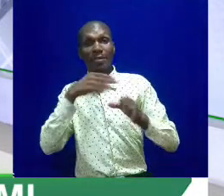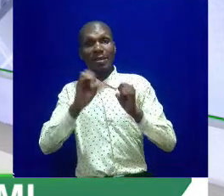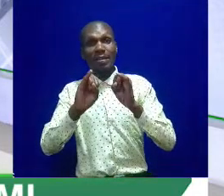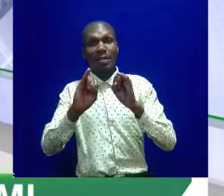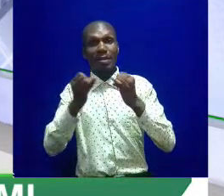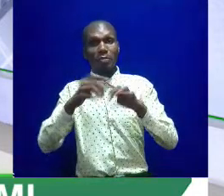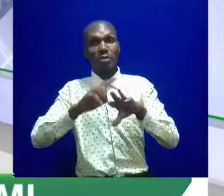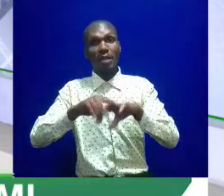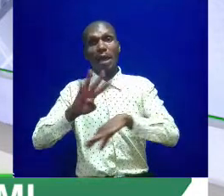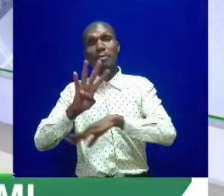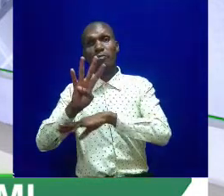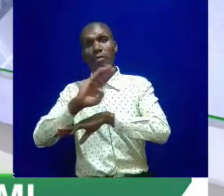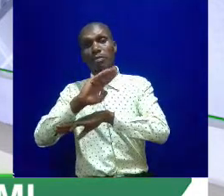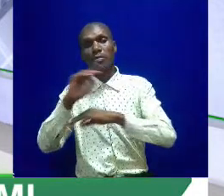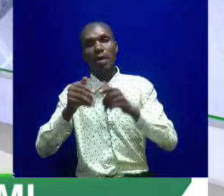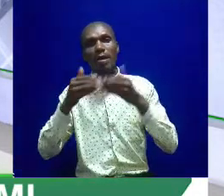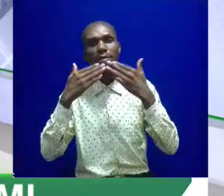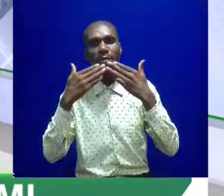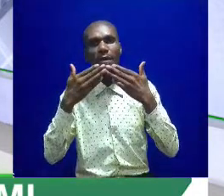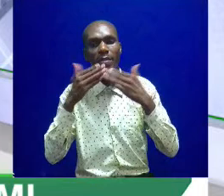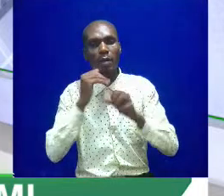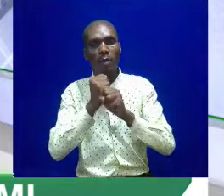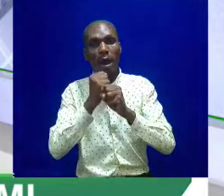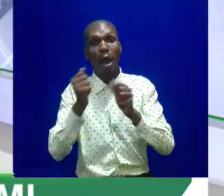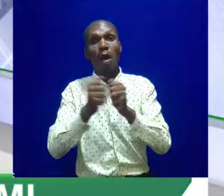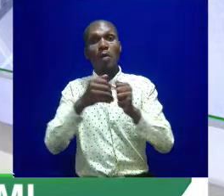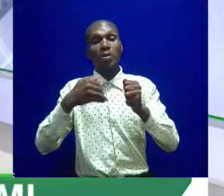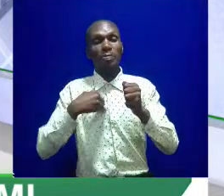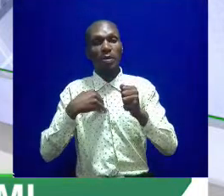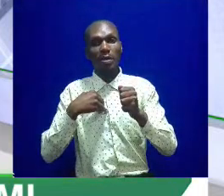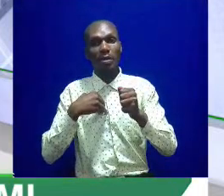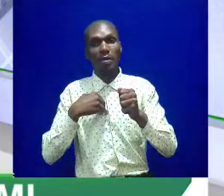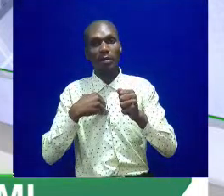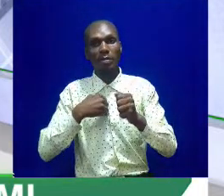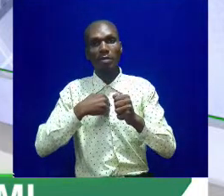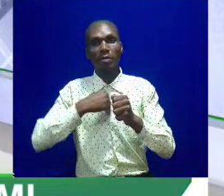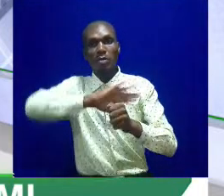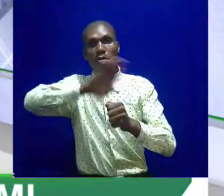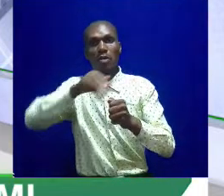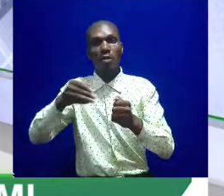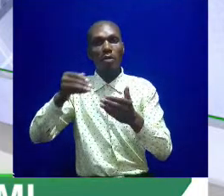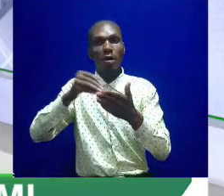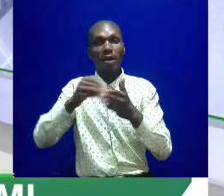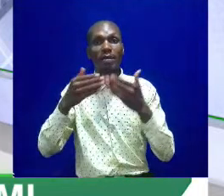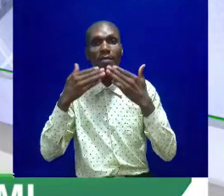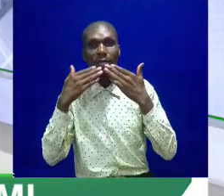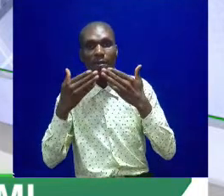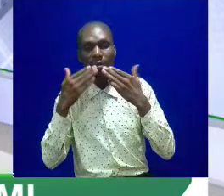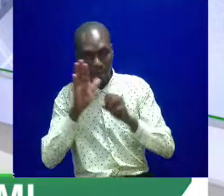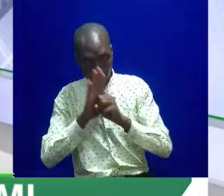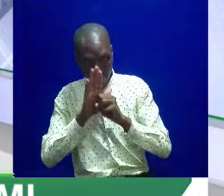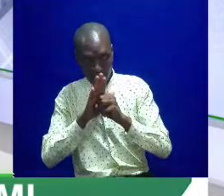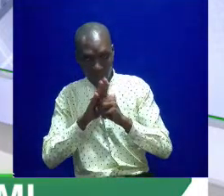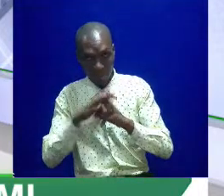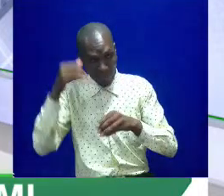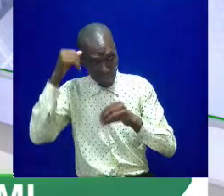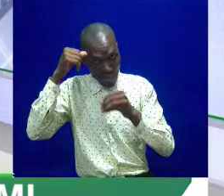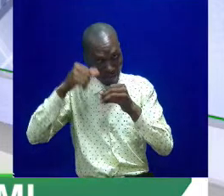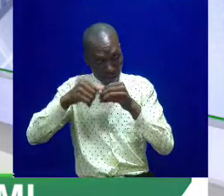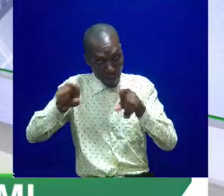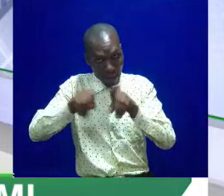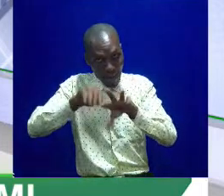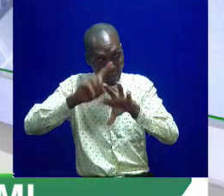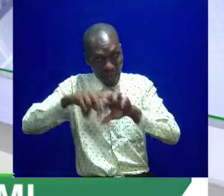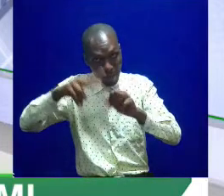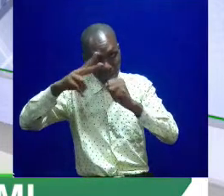ere yo wenge miya manasogo chora kubana nche bali wansto wato kubatira na kwenye kia mga na wekire nabara buni gongko bakira ngambia muno. Nyurage kura gense ya